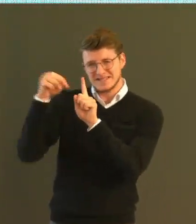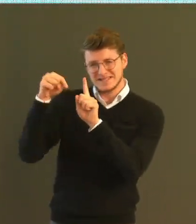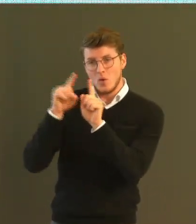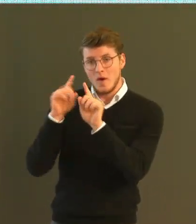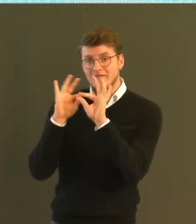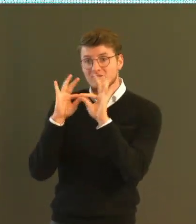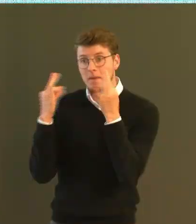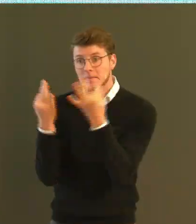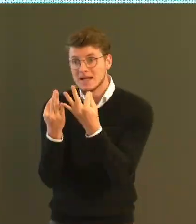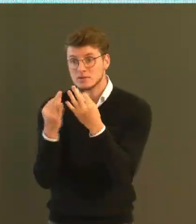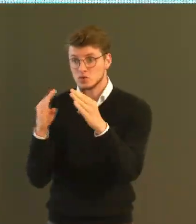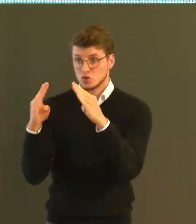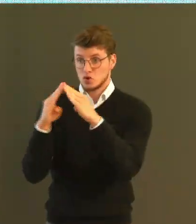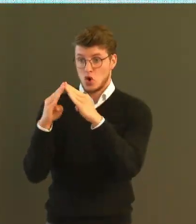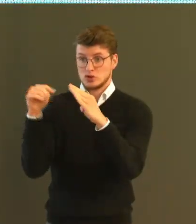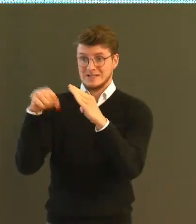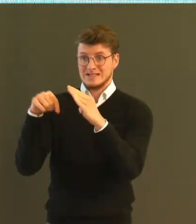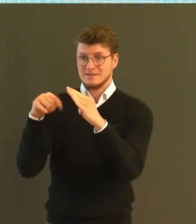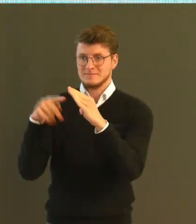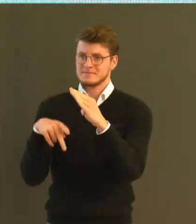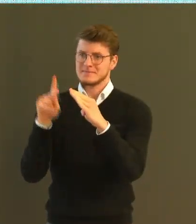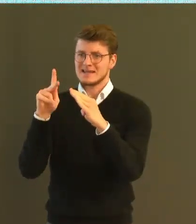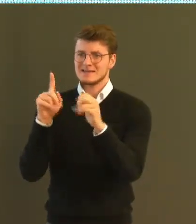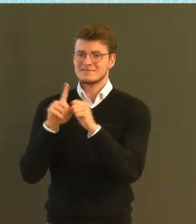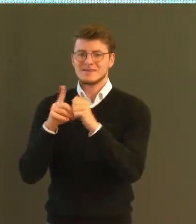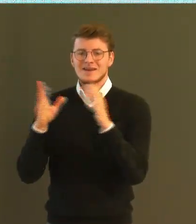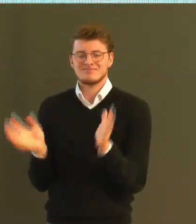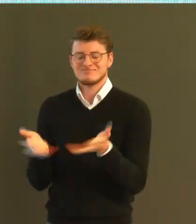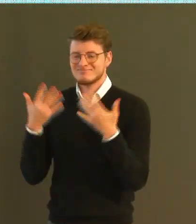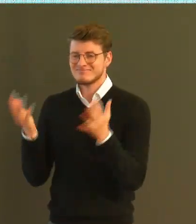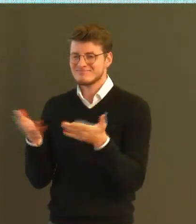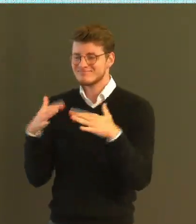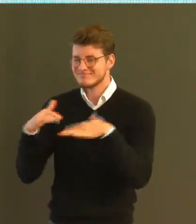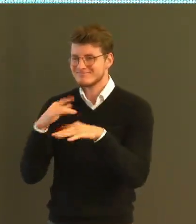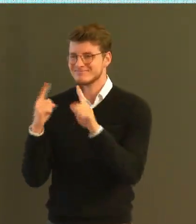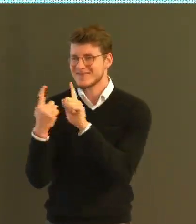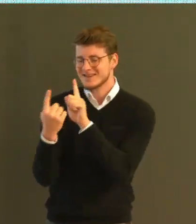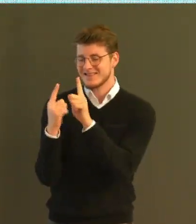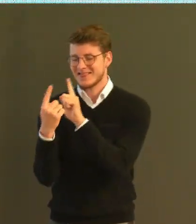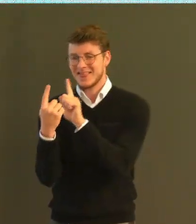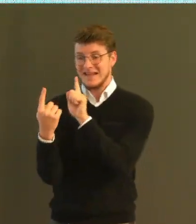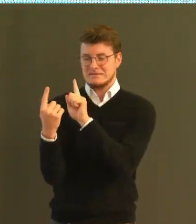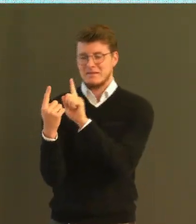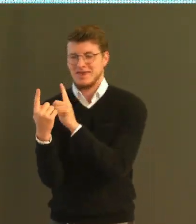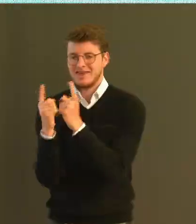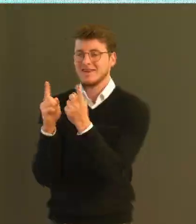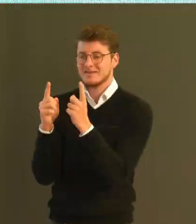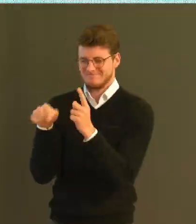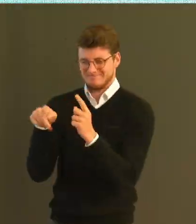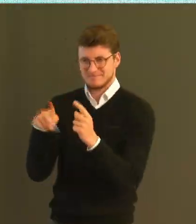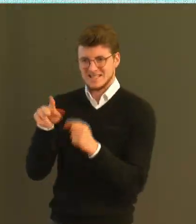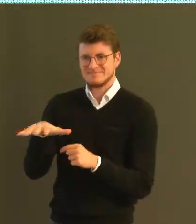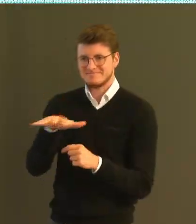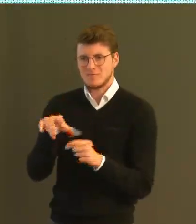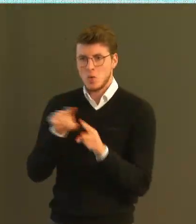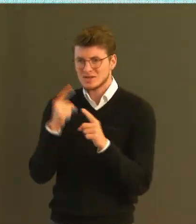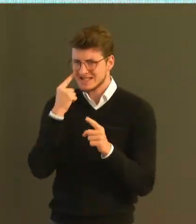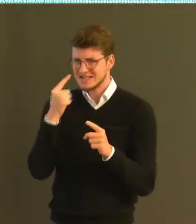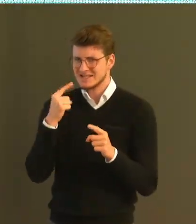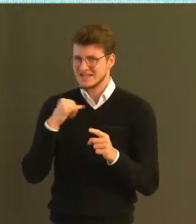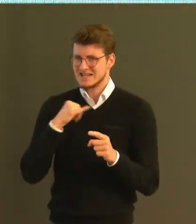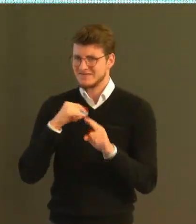contact chialer comme ting tings the weekend knack fait overall de lit-et-mixe fonctionnera six